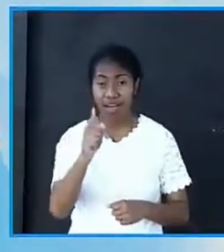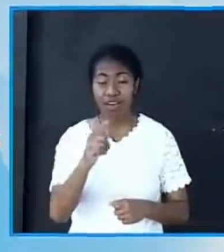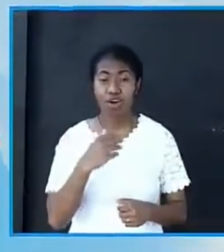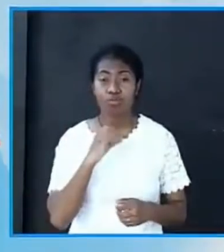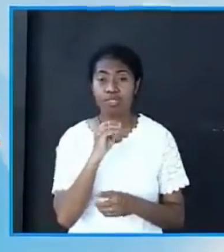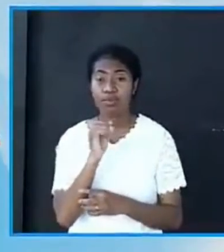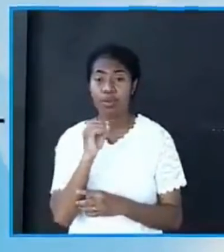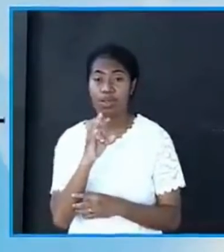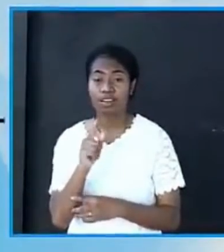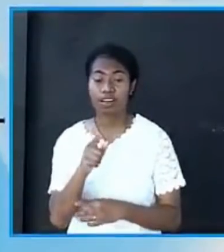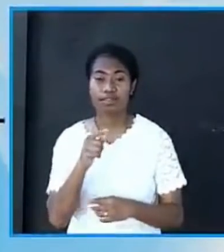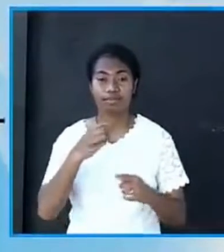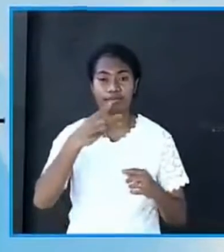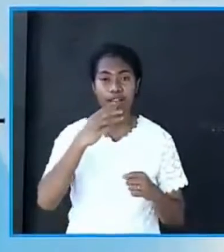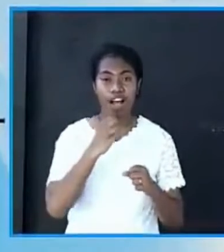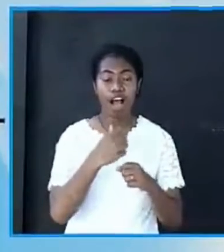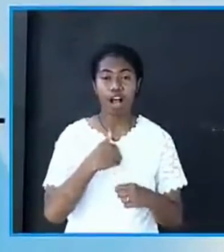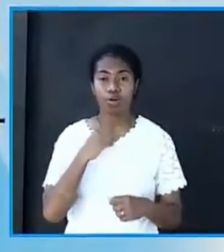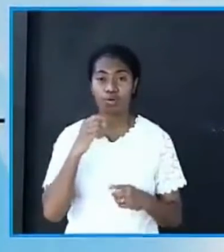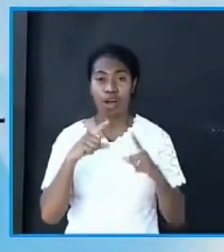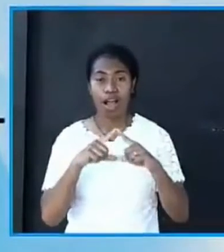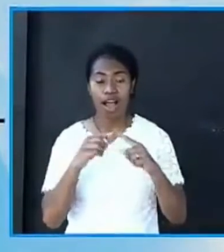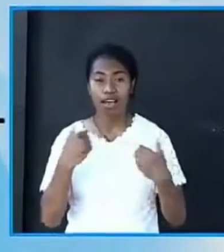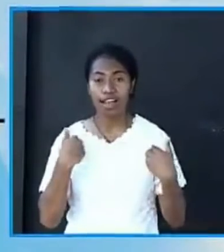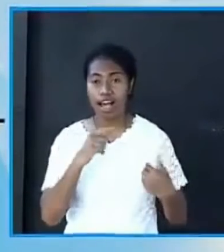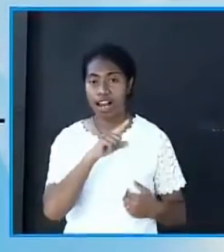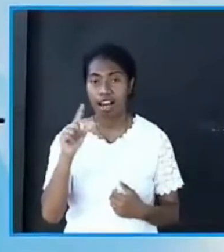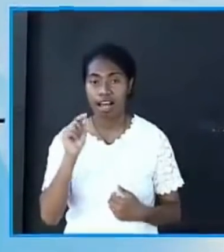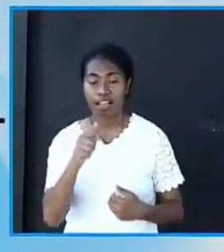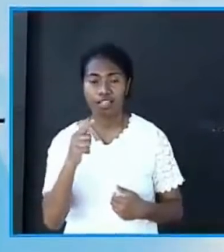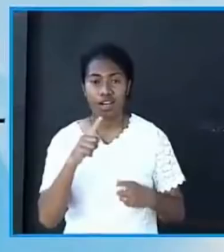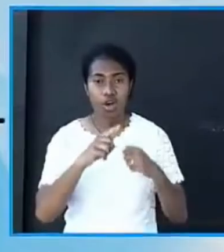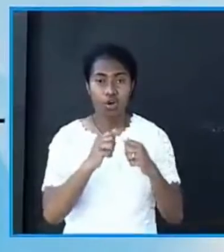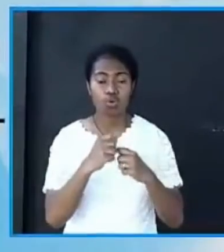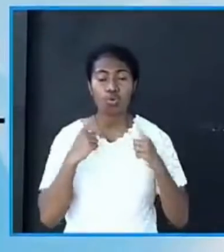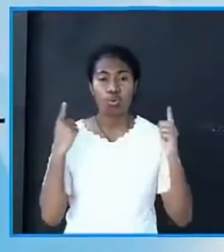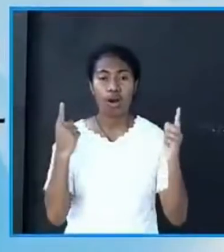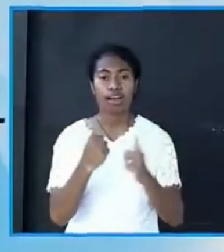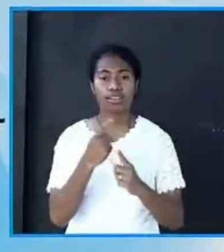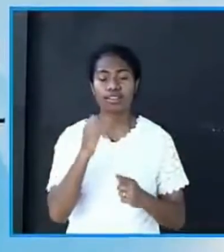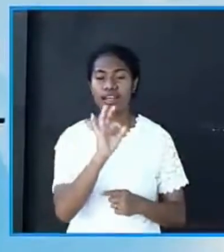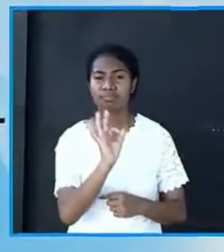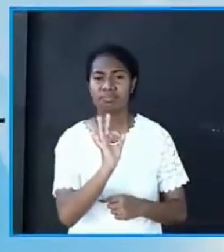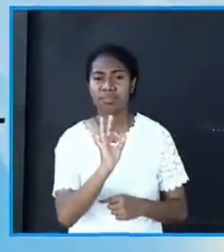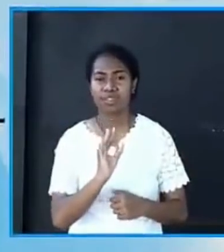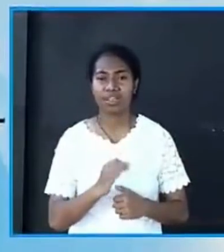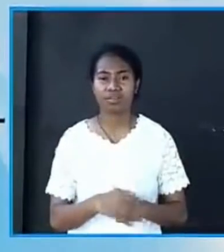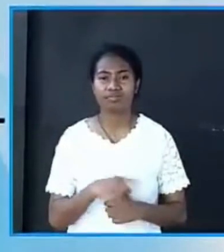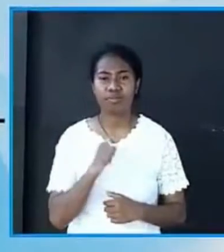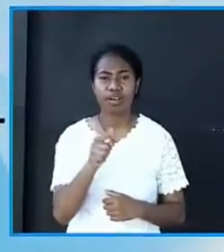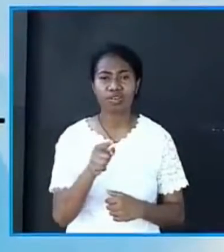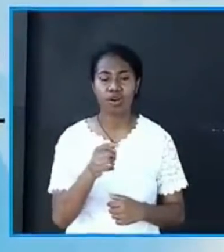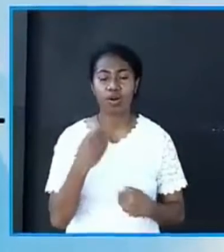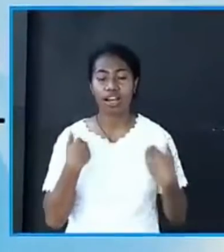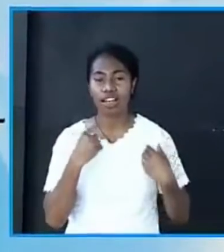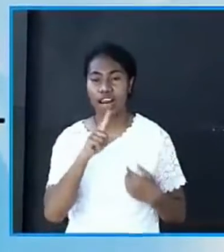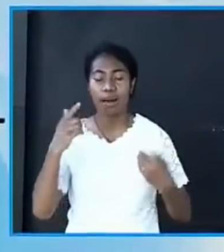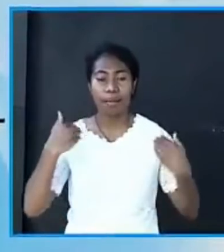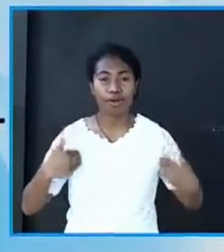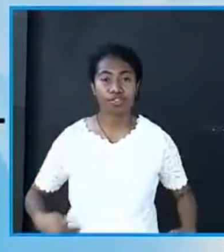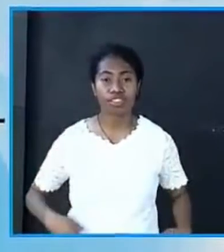mengatakan di hadapan pembunuh aku ada Allah para terhadap WhatsApp pernikahan Walcott Tidak engkau adalah manusia